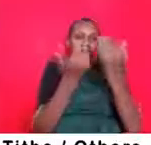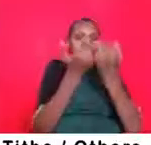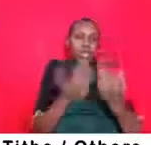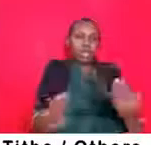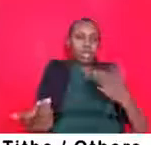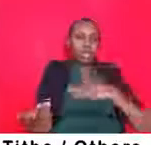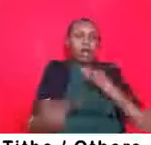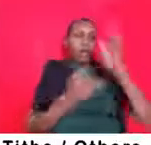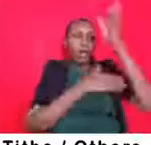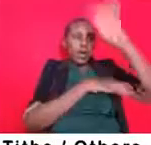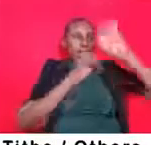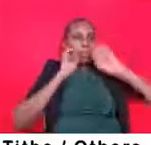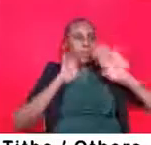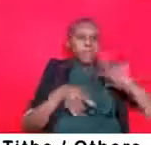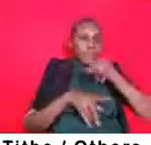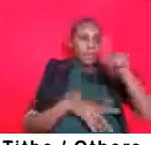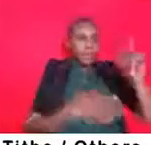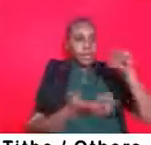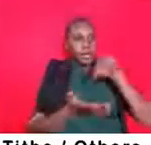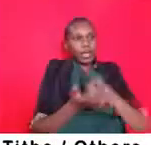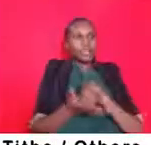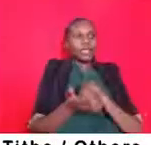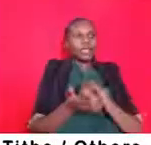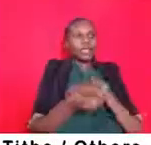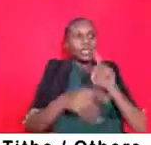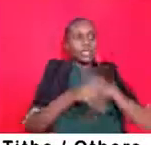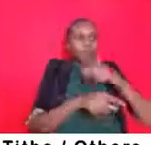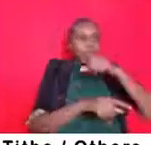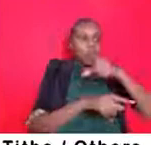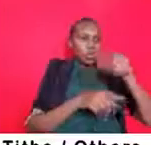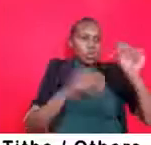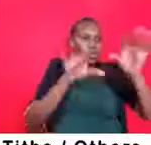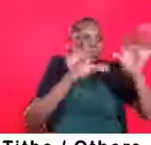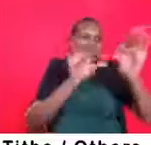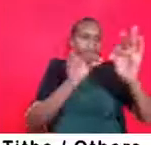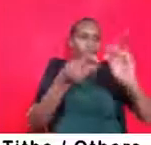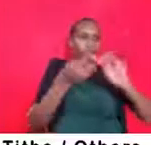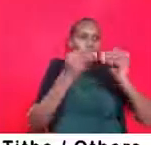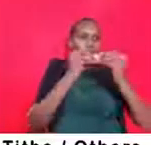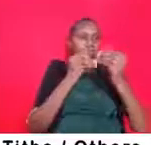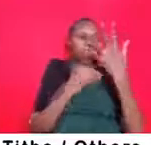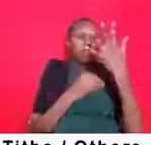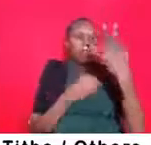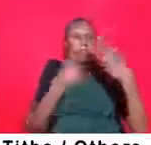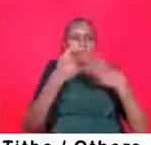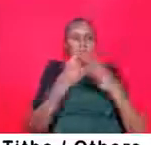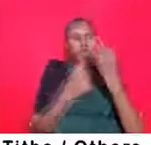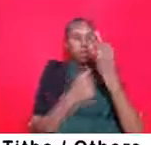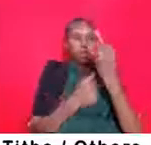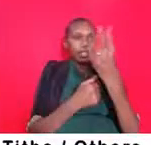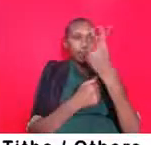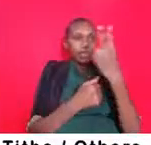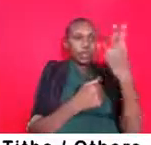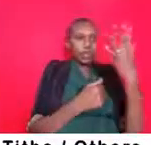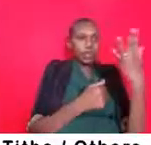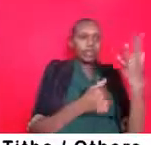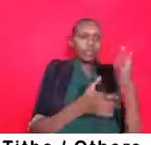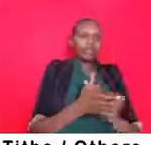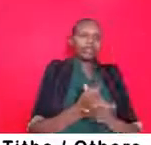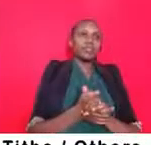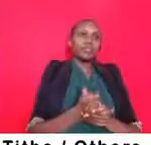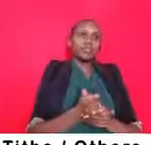Mungu awabariki tena. Mnapoenda kwa account 593, kwa paybill